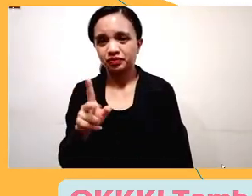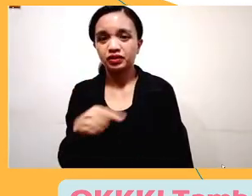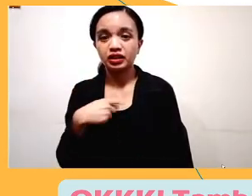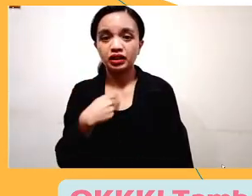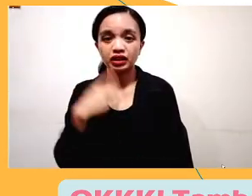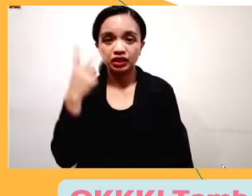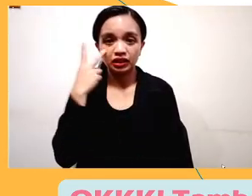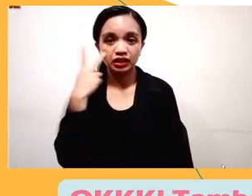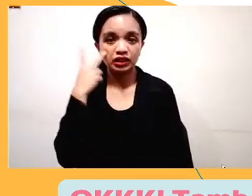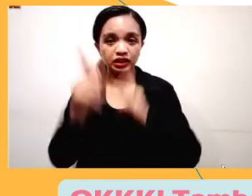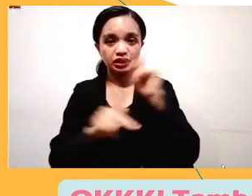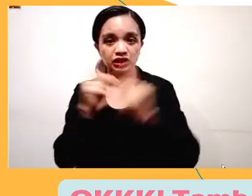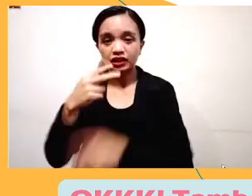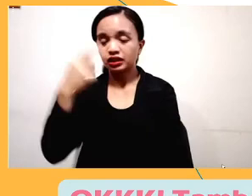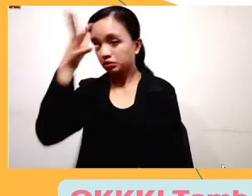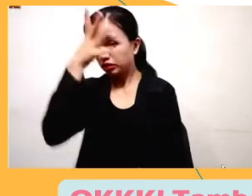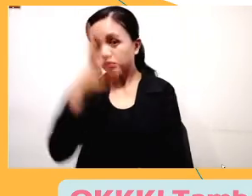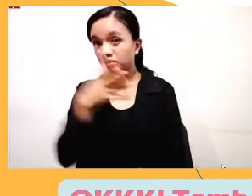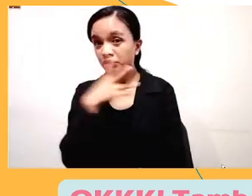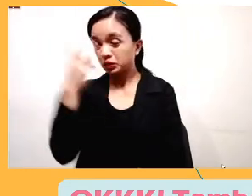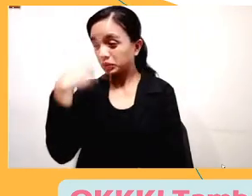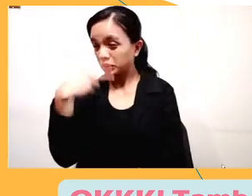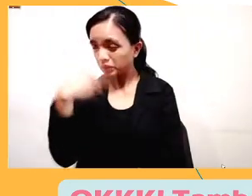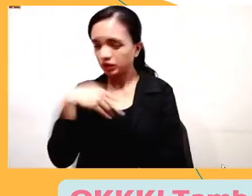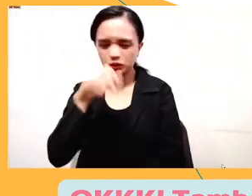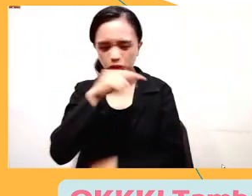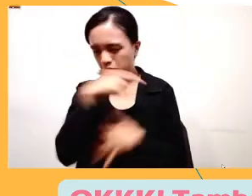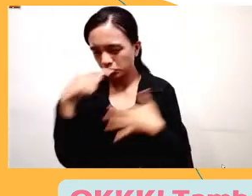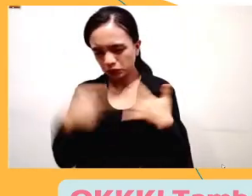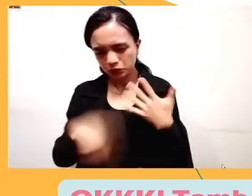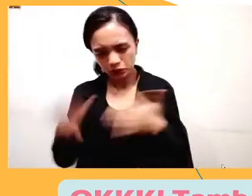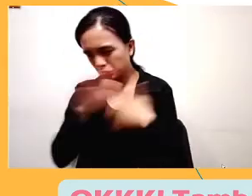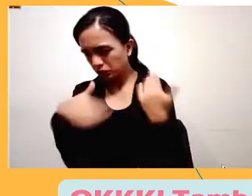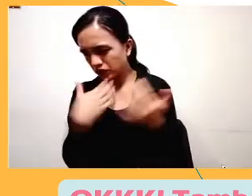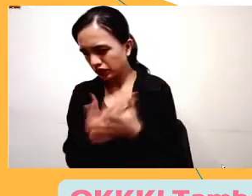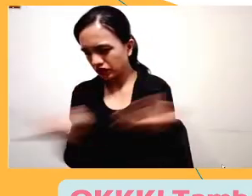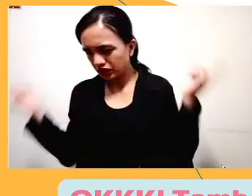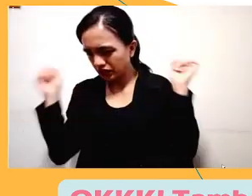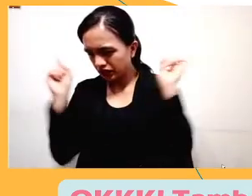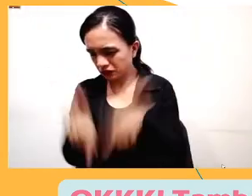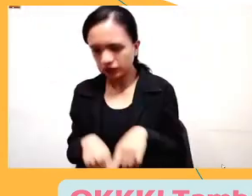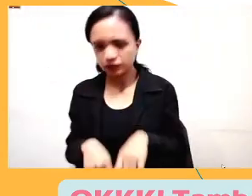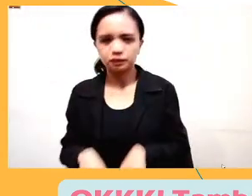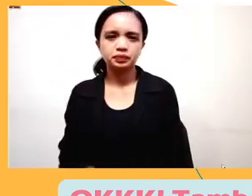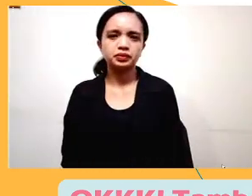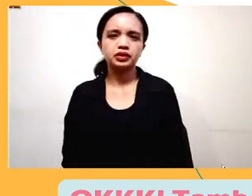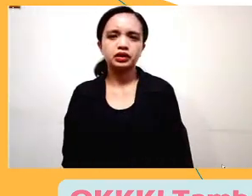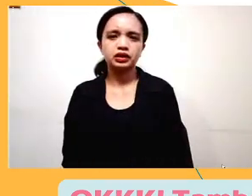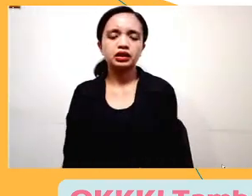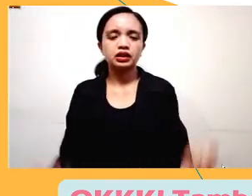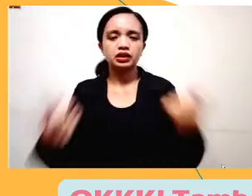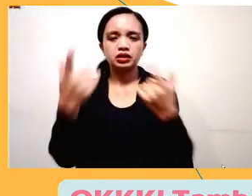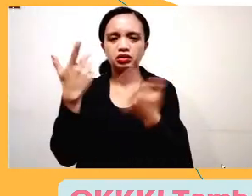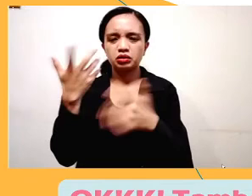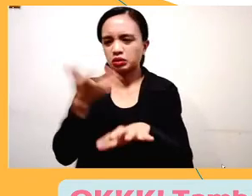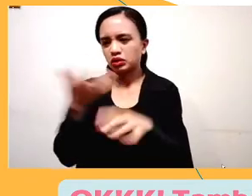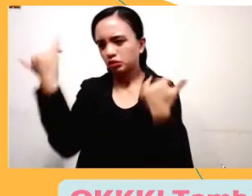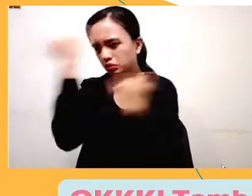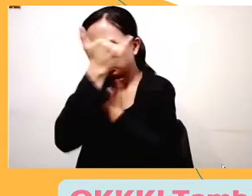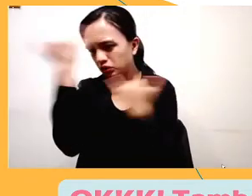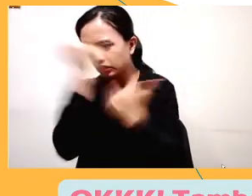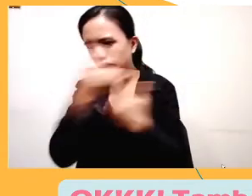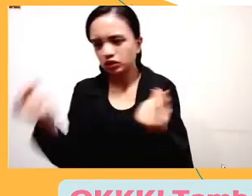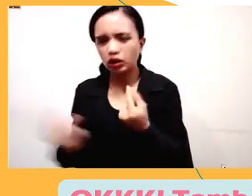people. Iyakan man kayo ng mga magulang nyo at lahat sa nangyari sa'yo because of your, you know, the foolishness of it and all that. Alam mo na nga